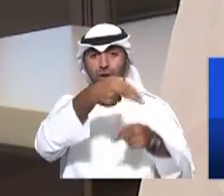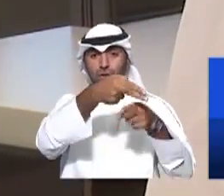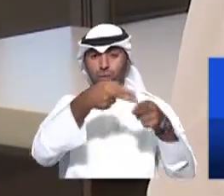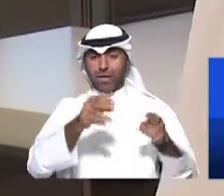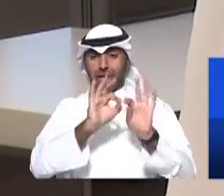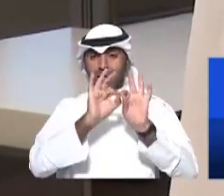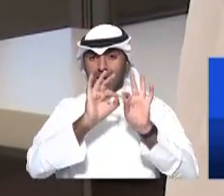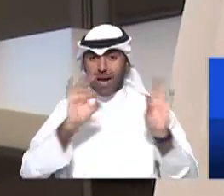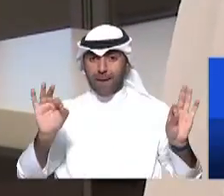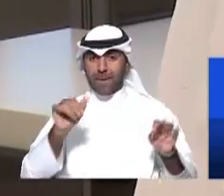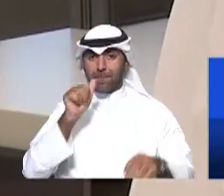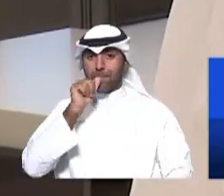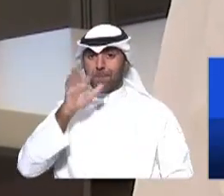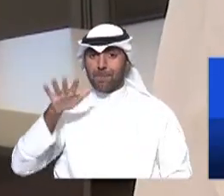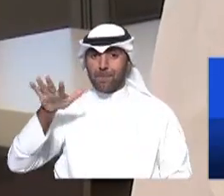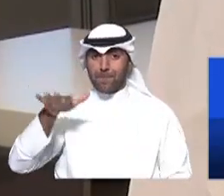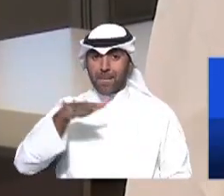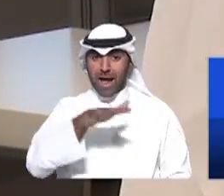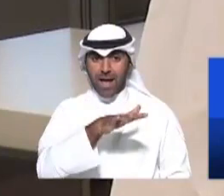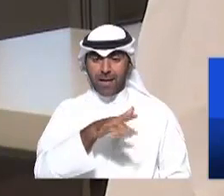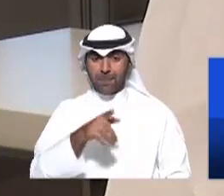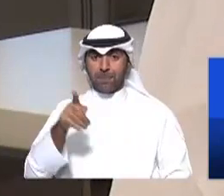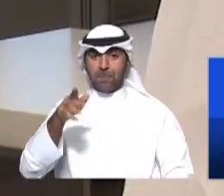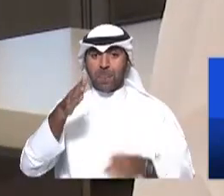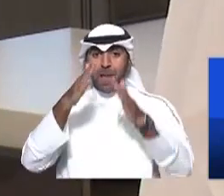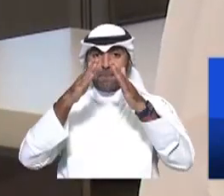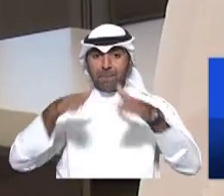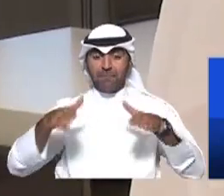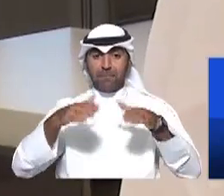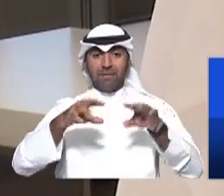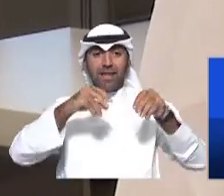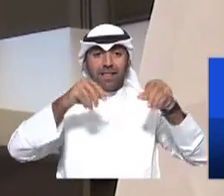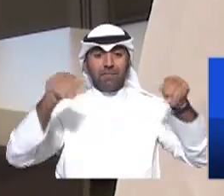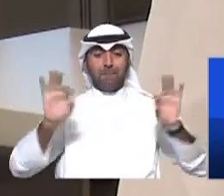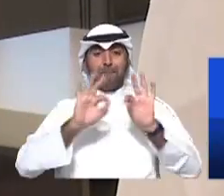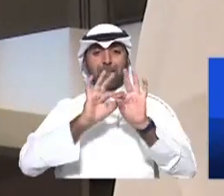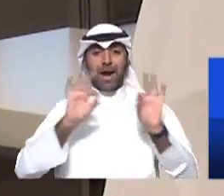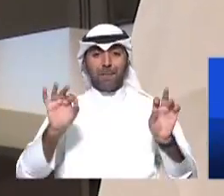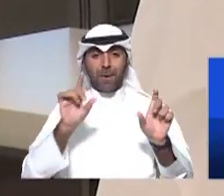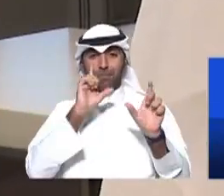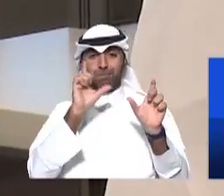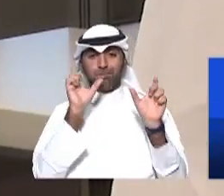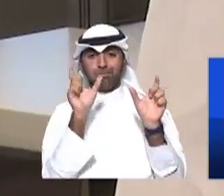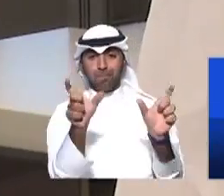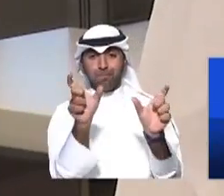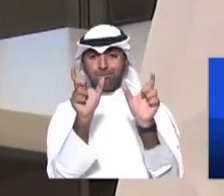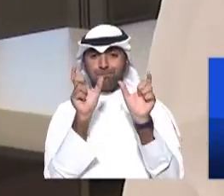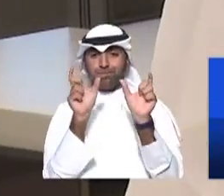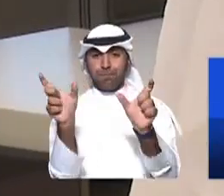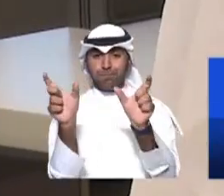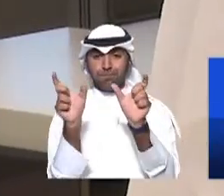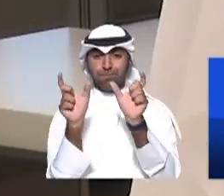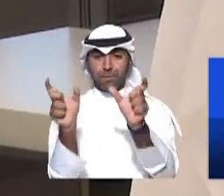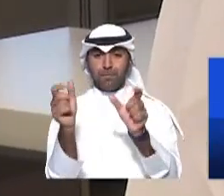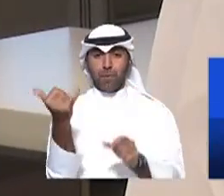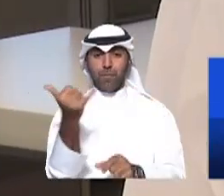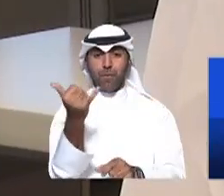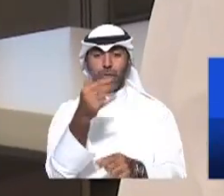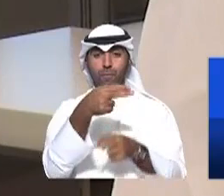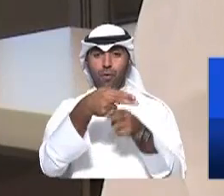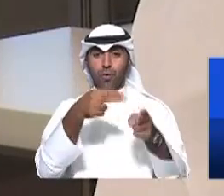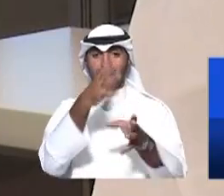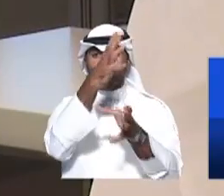وأيضا هنالك حقيقة جهود جبارة تبذلها الإدارة العامة لخفر السواحل من أجل منع